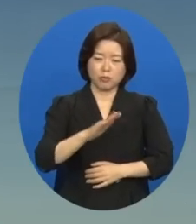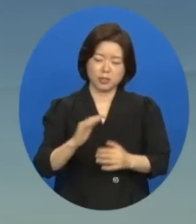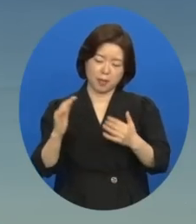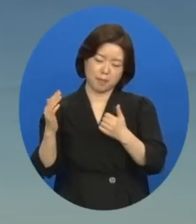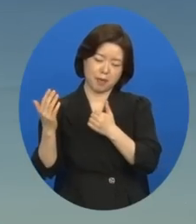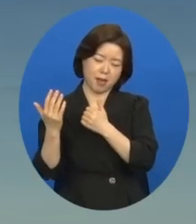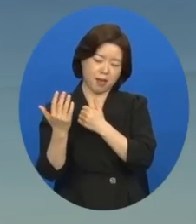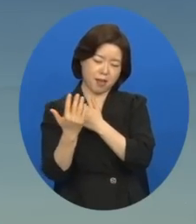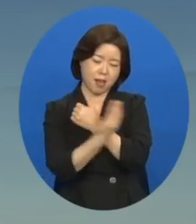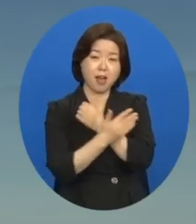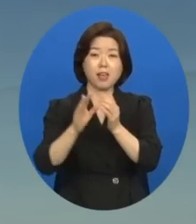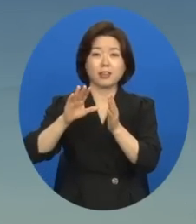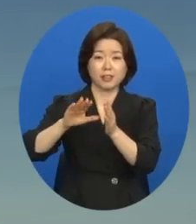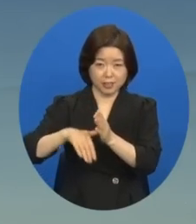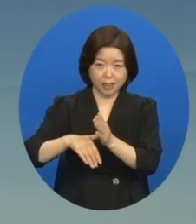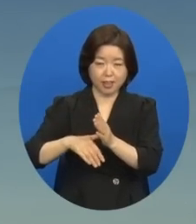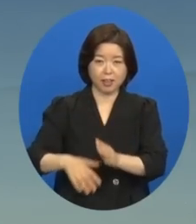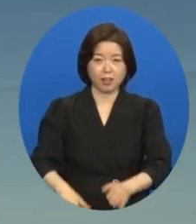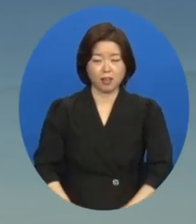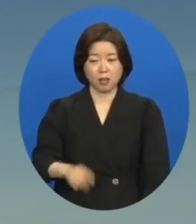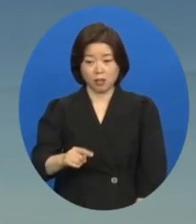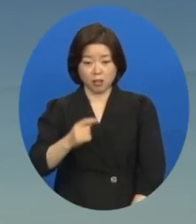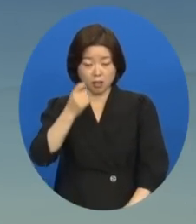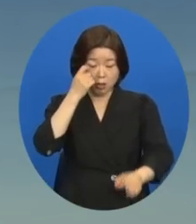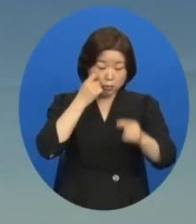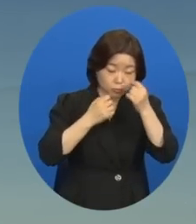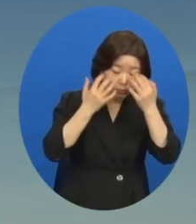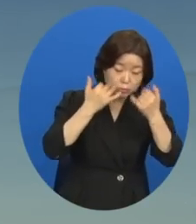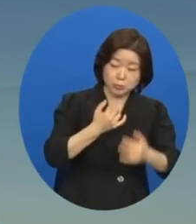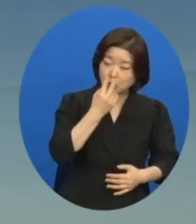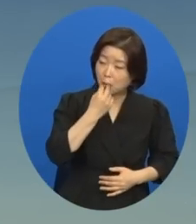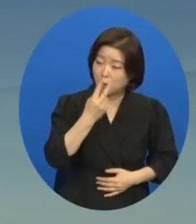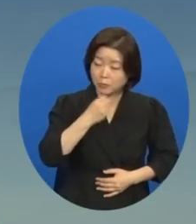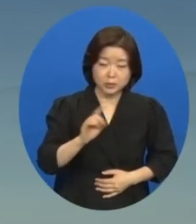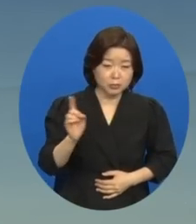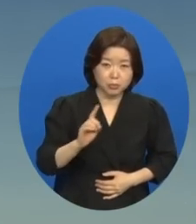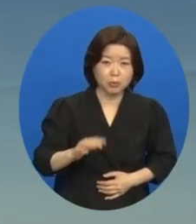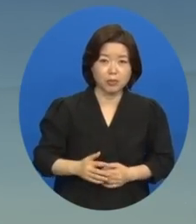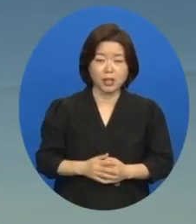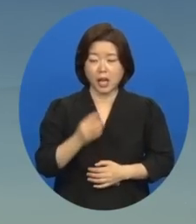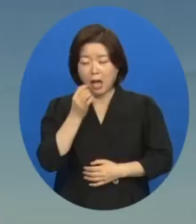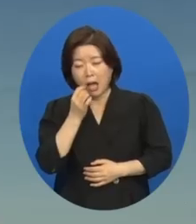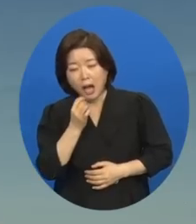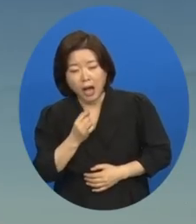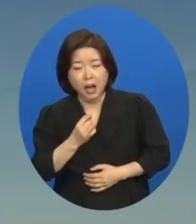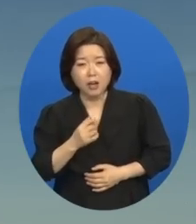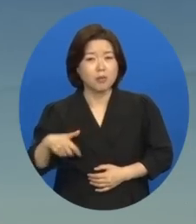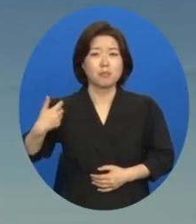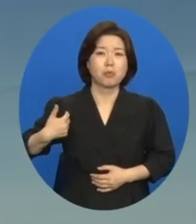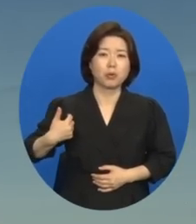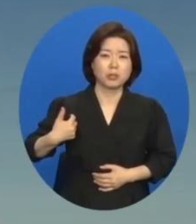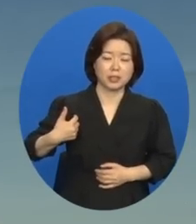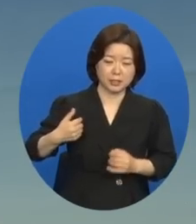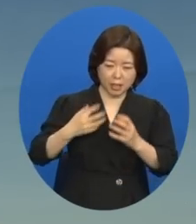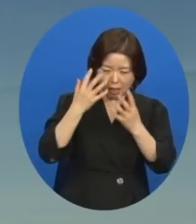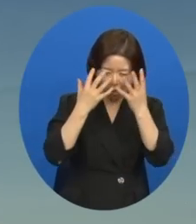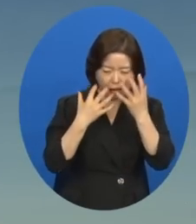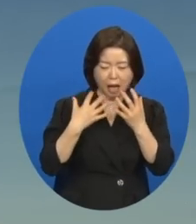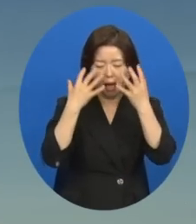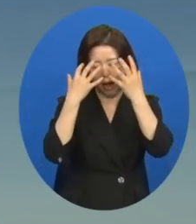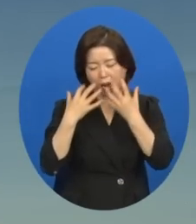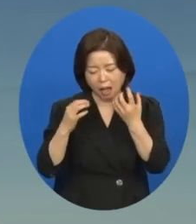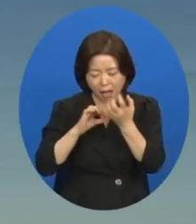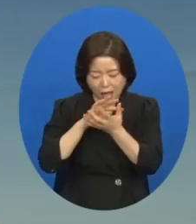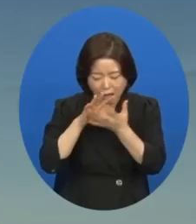그때, 아니 이게 눈물인지 콧물인지 아니면 침인지 알 수 없을 정도로 모든 액체가 다 섞여버리는